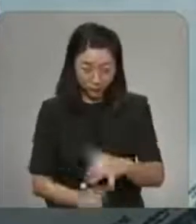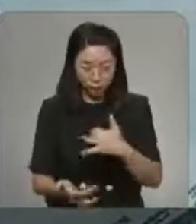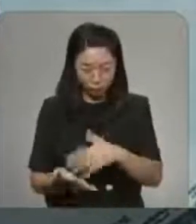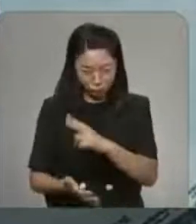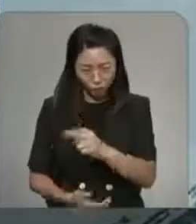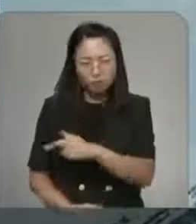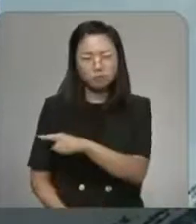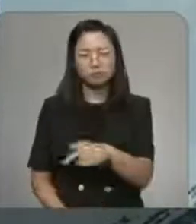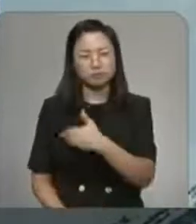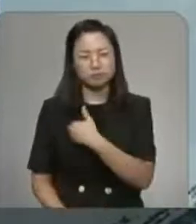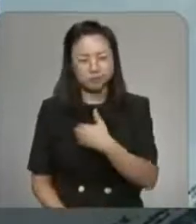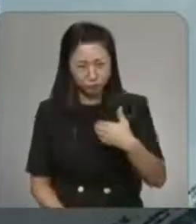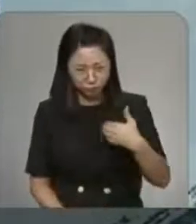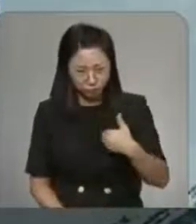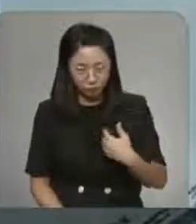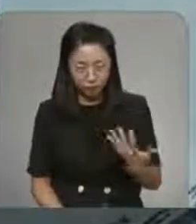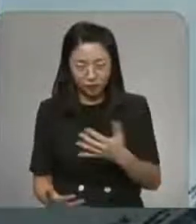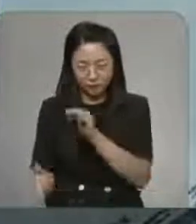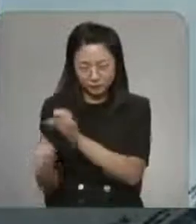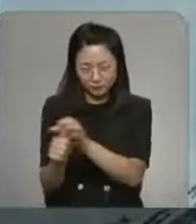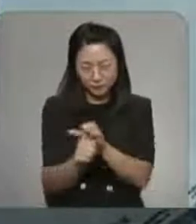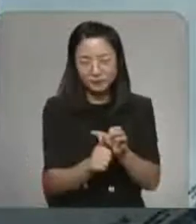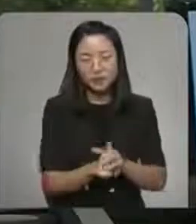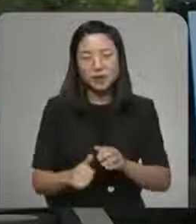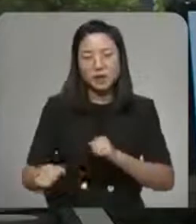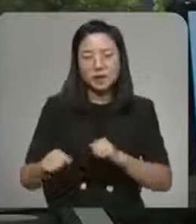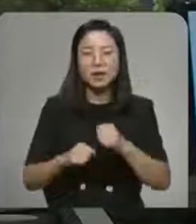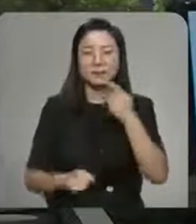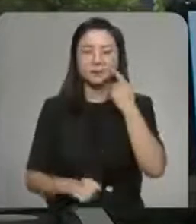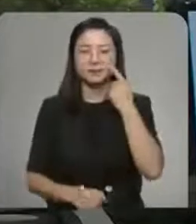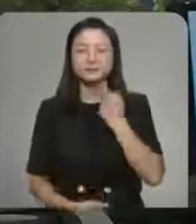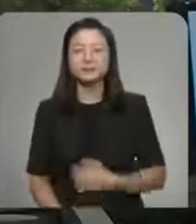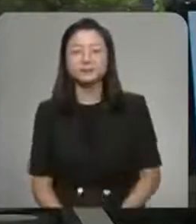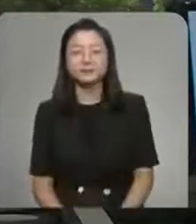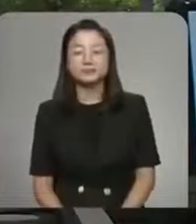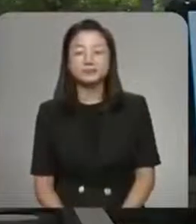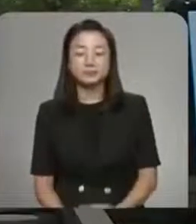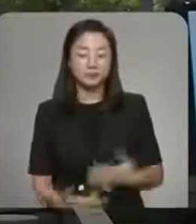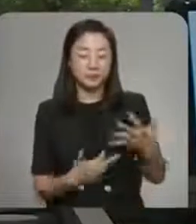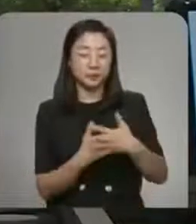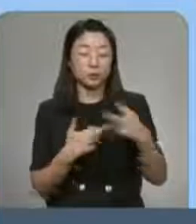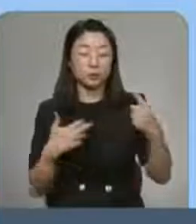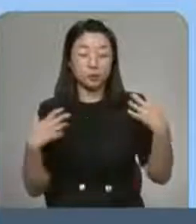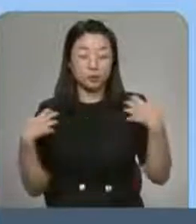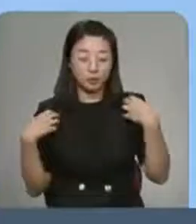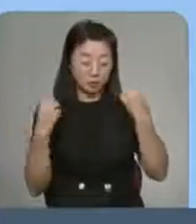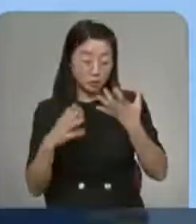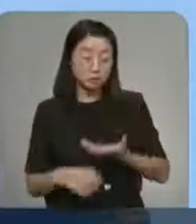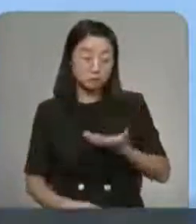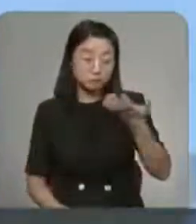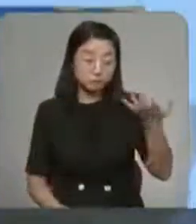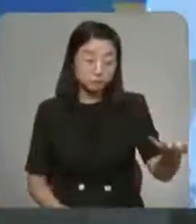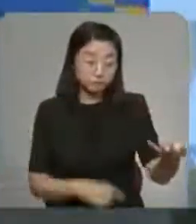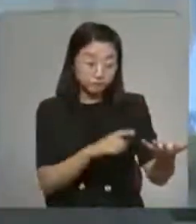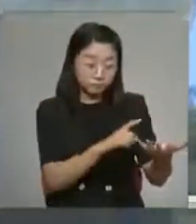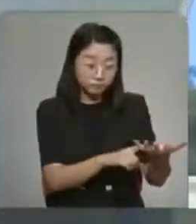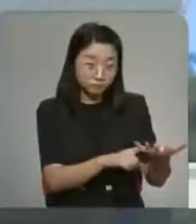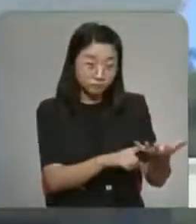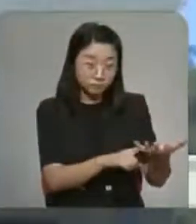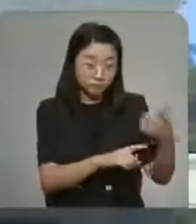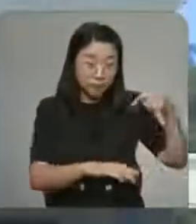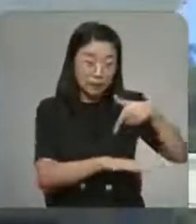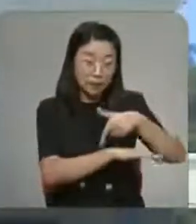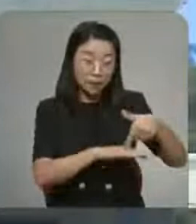가지고 효율적으로 운영해 보겠습니다. 이와 함께 강원도청사 이전을 위해 기획조정실 산하에